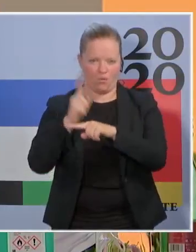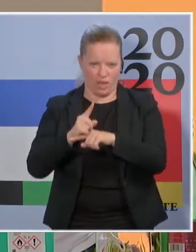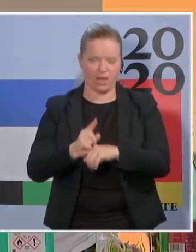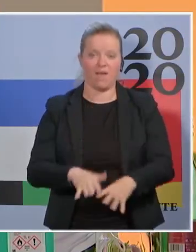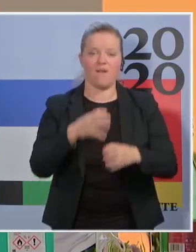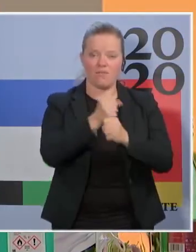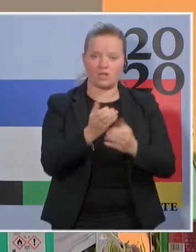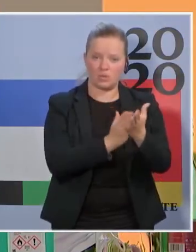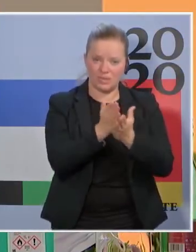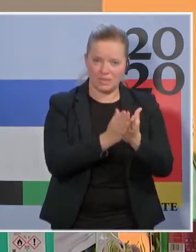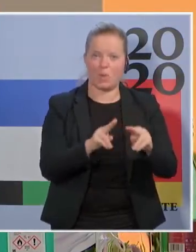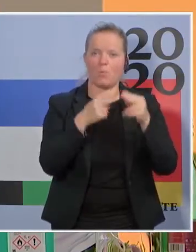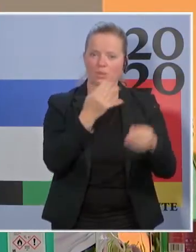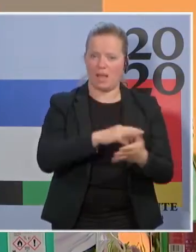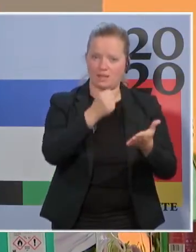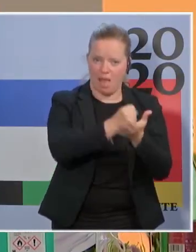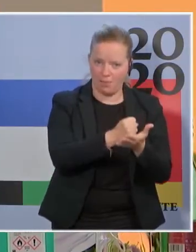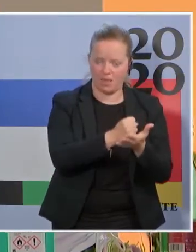des Bundeskanzleramts oder den